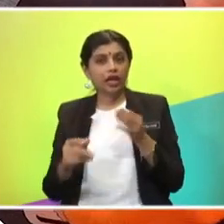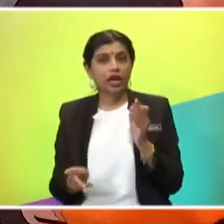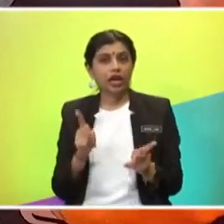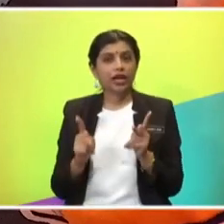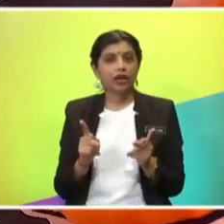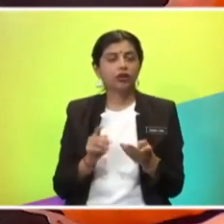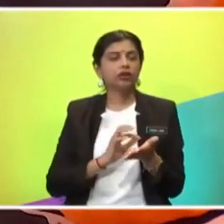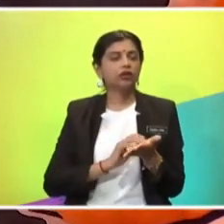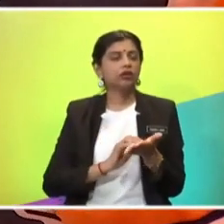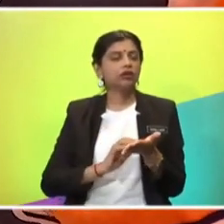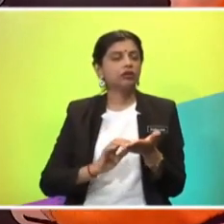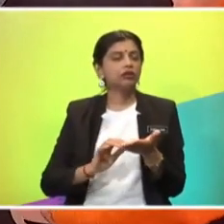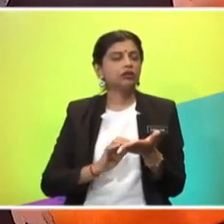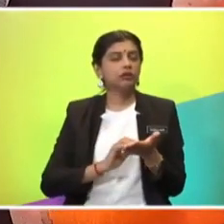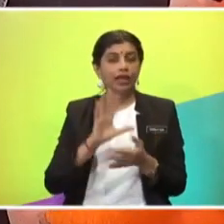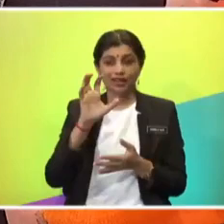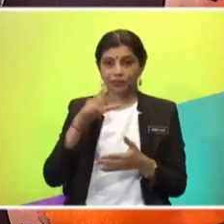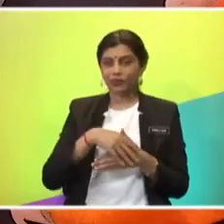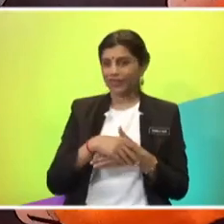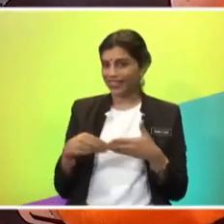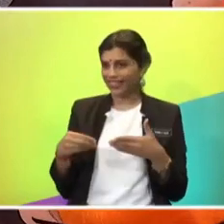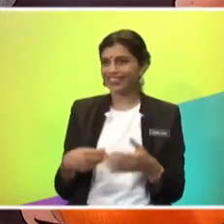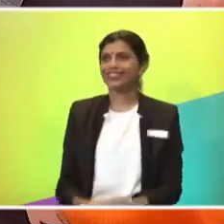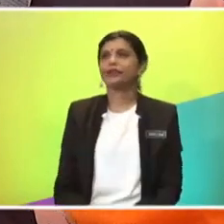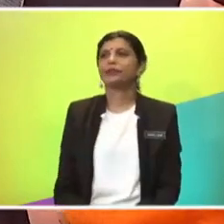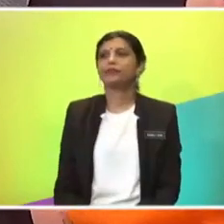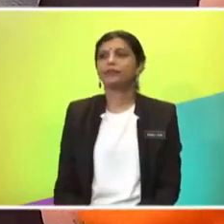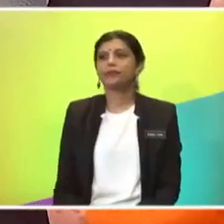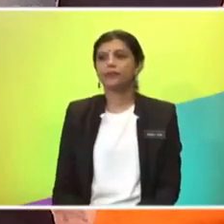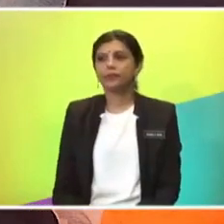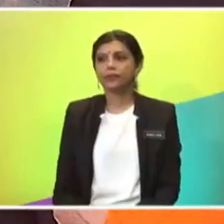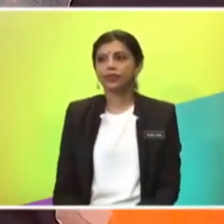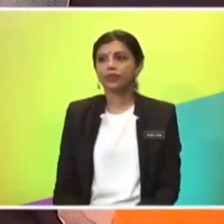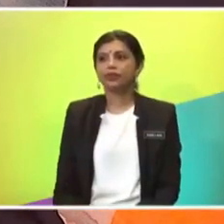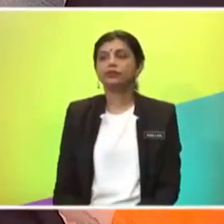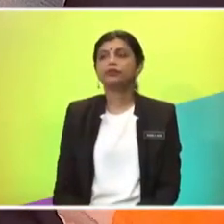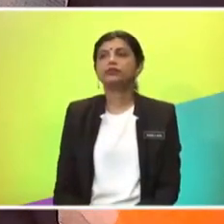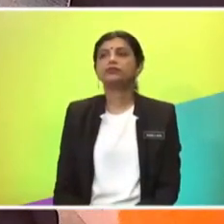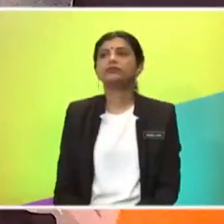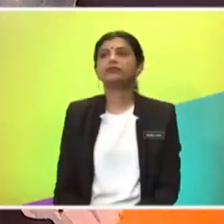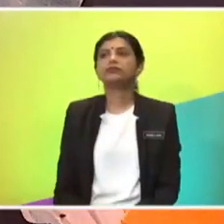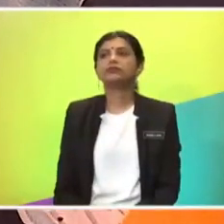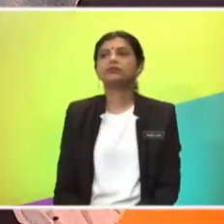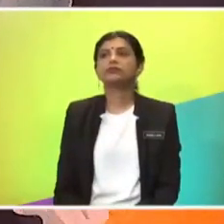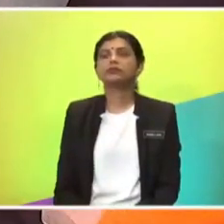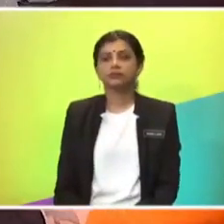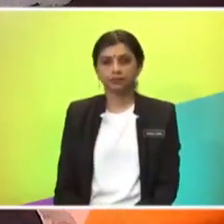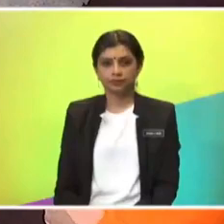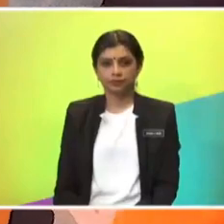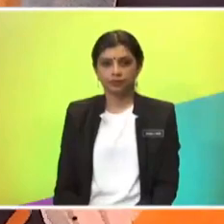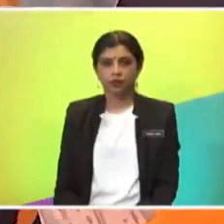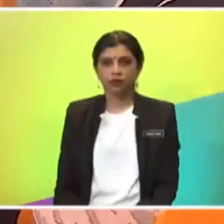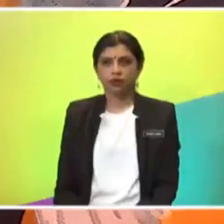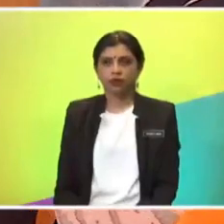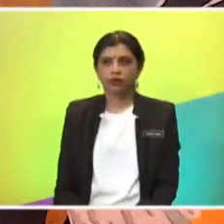berada di rumah kalau dapat tengok secara dekat di sini ada titik-titik je gua. Ya, betul. Yang membezakan 5, 10, 20, 50. Itu